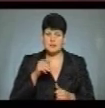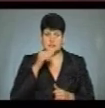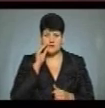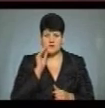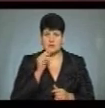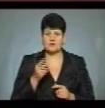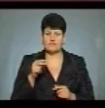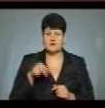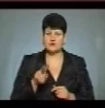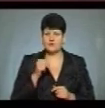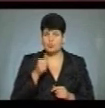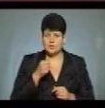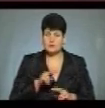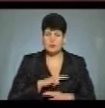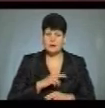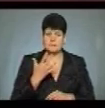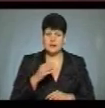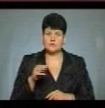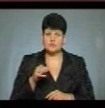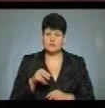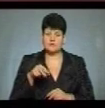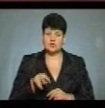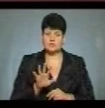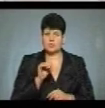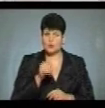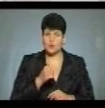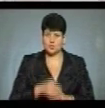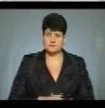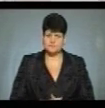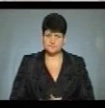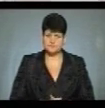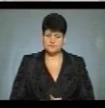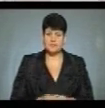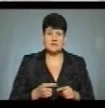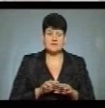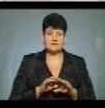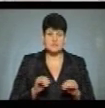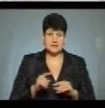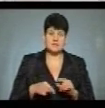2000 році. Помер 5 травня 2005 року. На цьому у мене